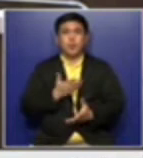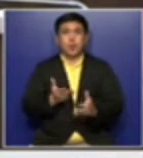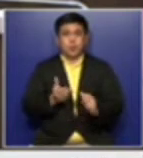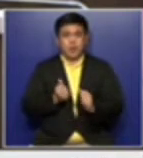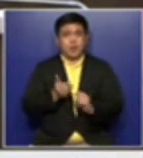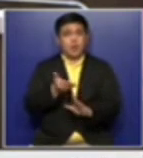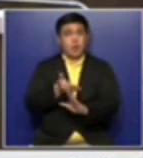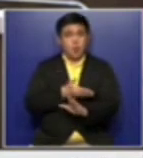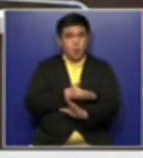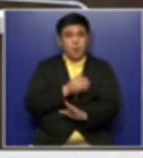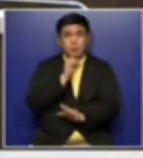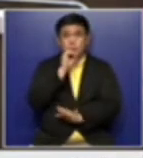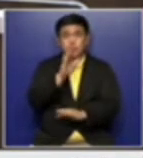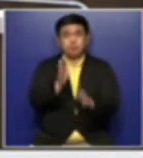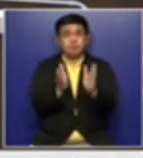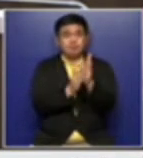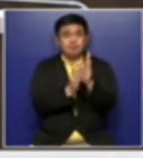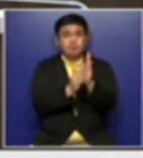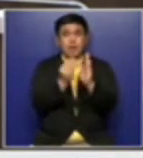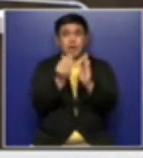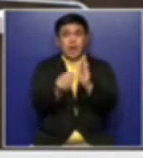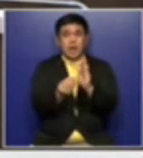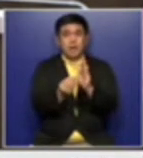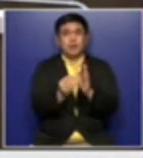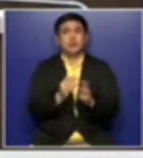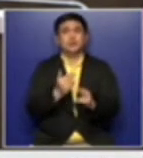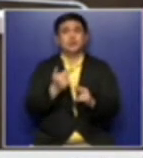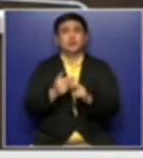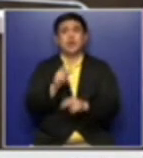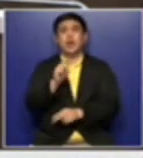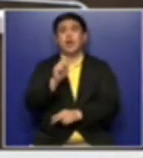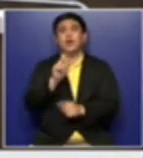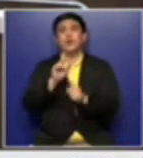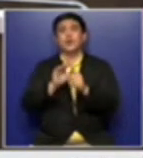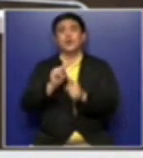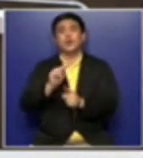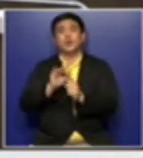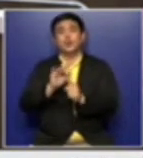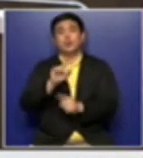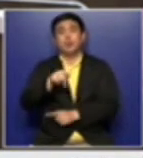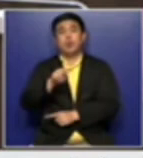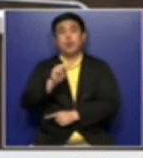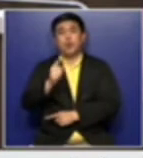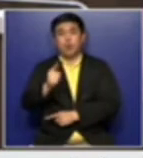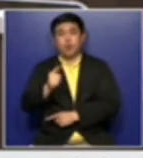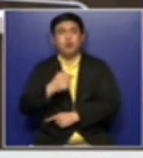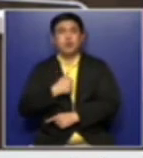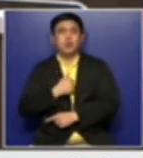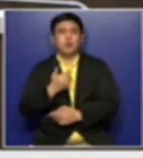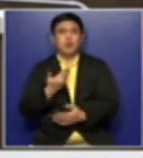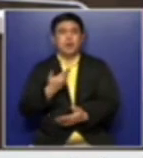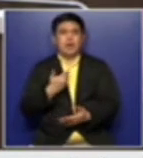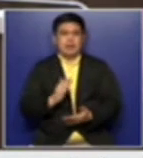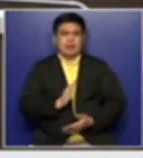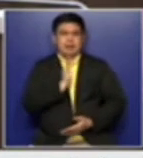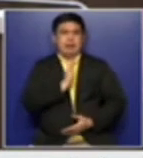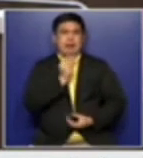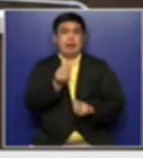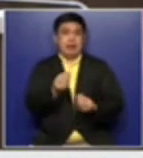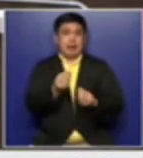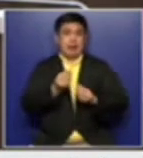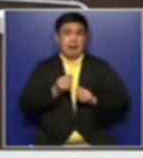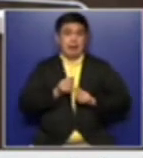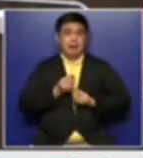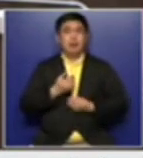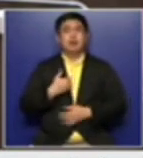มท่านพลเอกอนุพงศ์เผ่าจินดาก่อนนะครับว่าท่านเป็นคนที่ให้เกียรติส